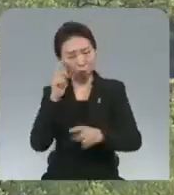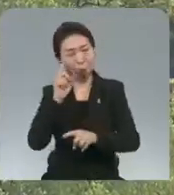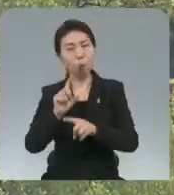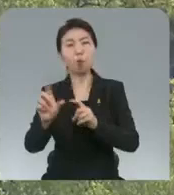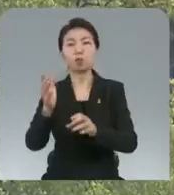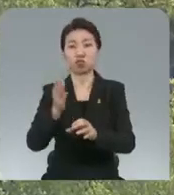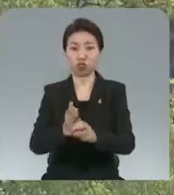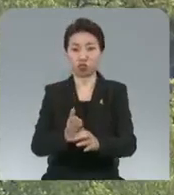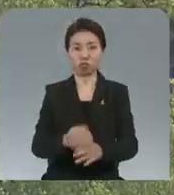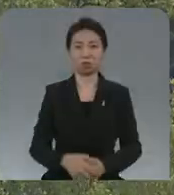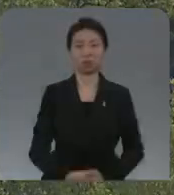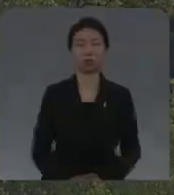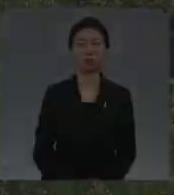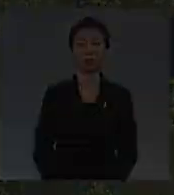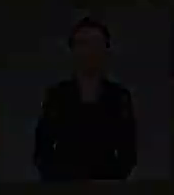минимизировать неудобства